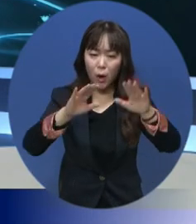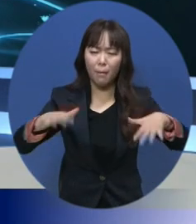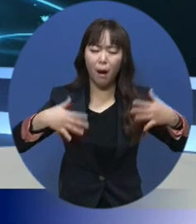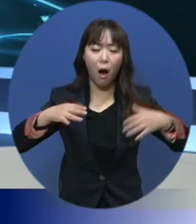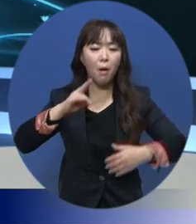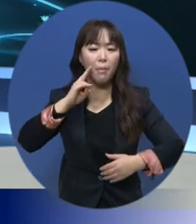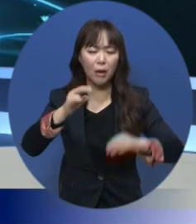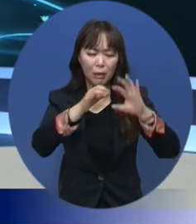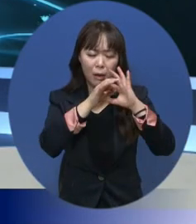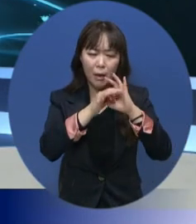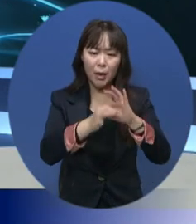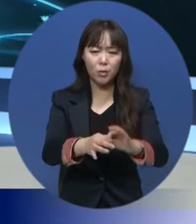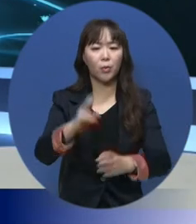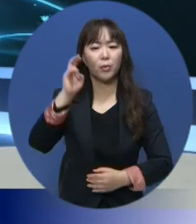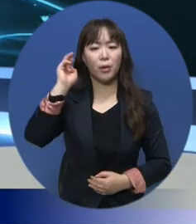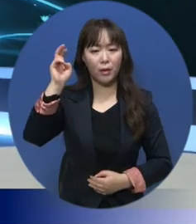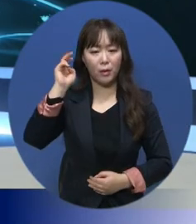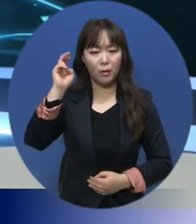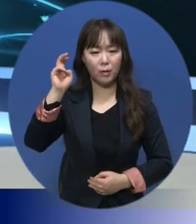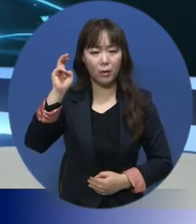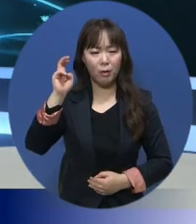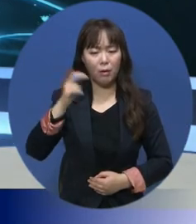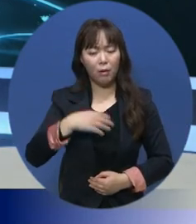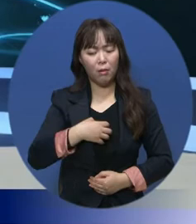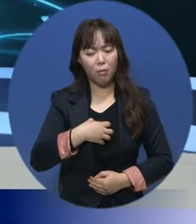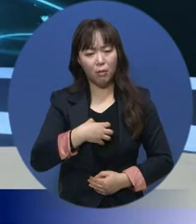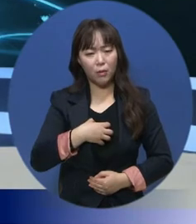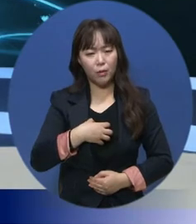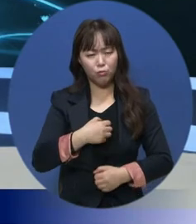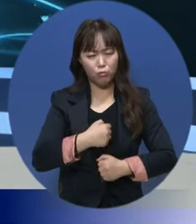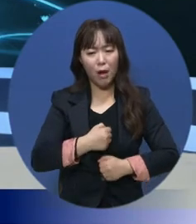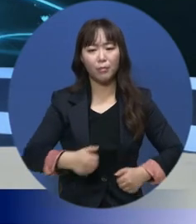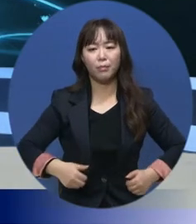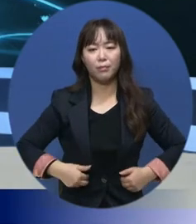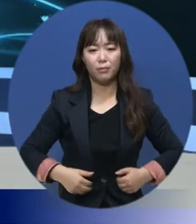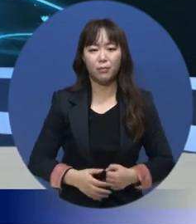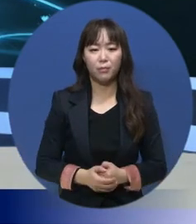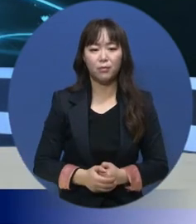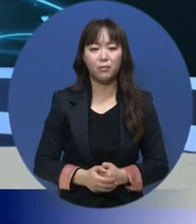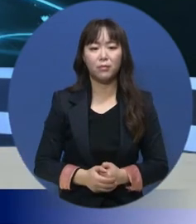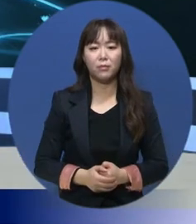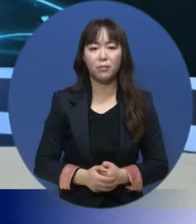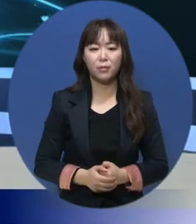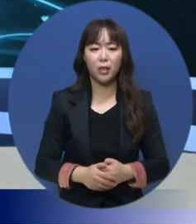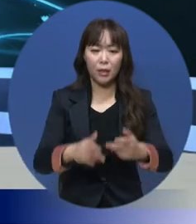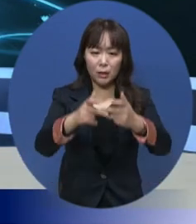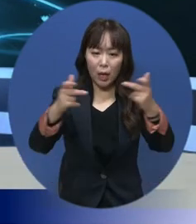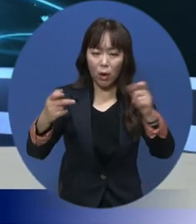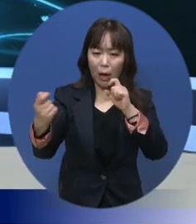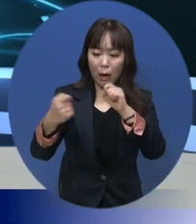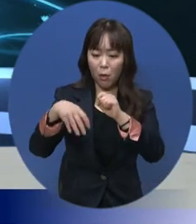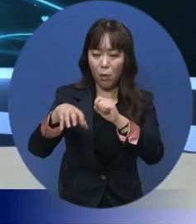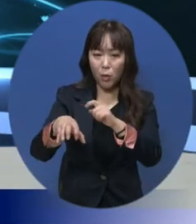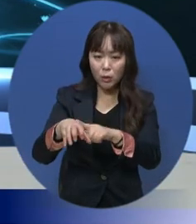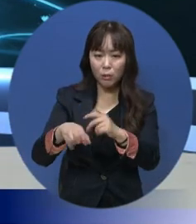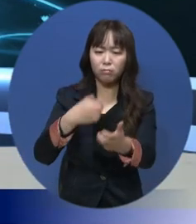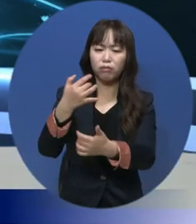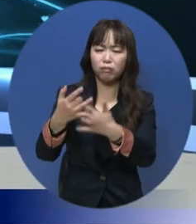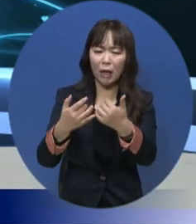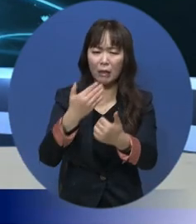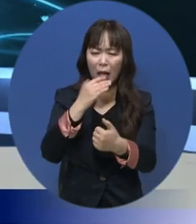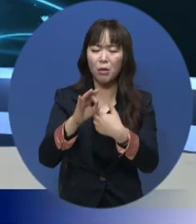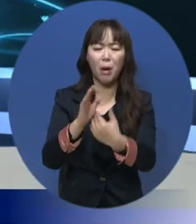바람이 계속될 것으로 보여 긴장을 늦출 수 없는 상황입니다 산림과 인접한 곳에서는 불씨를